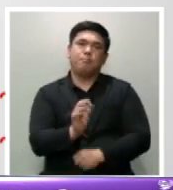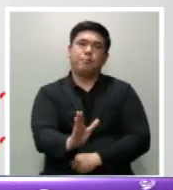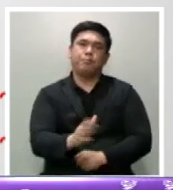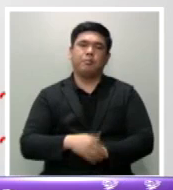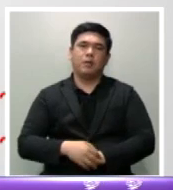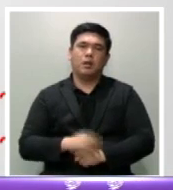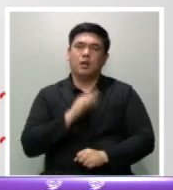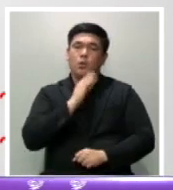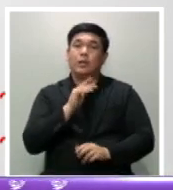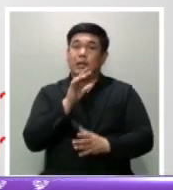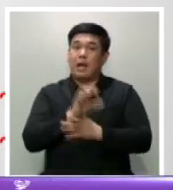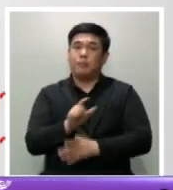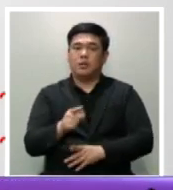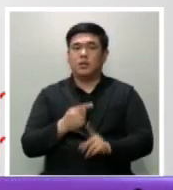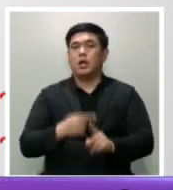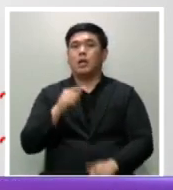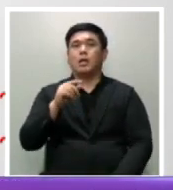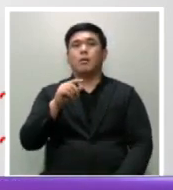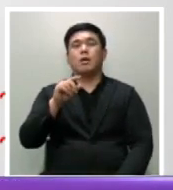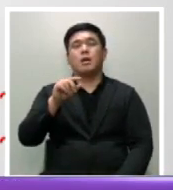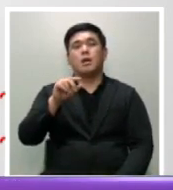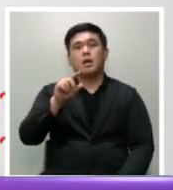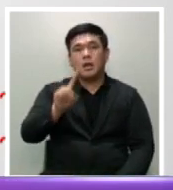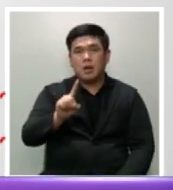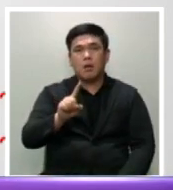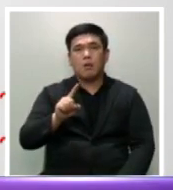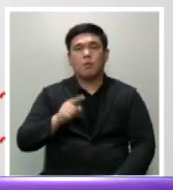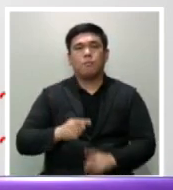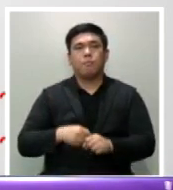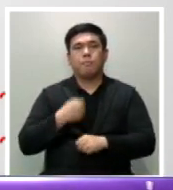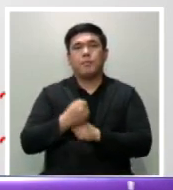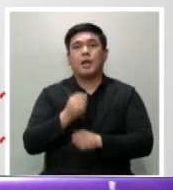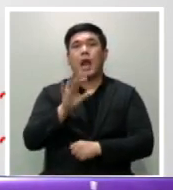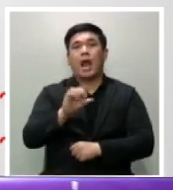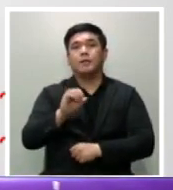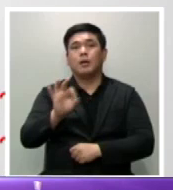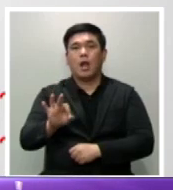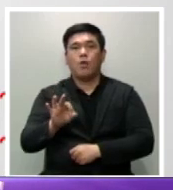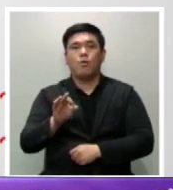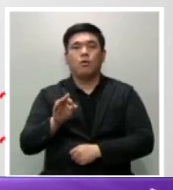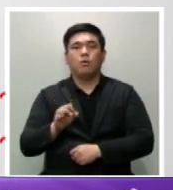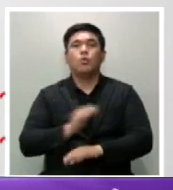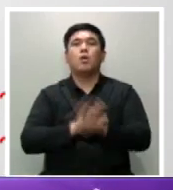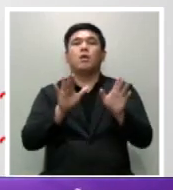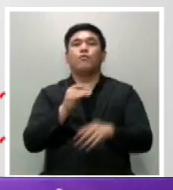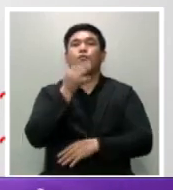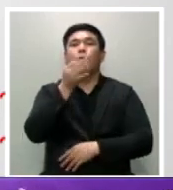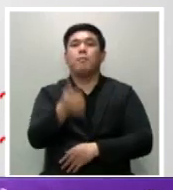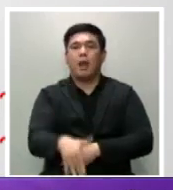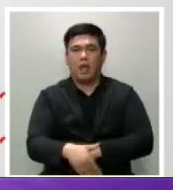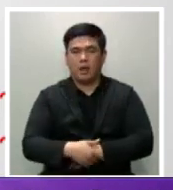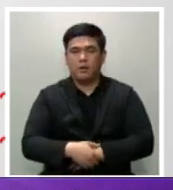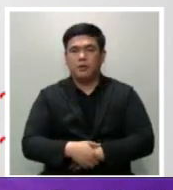ม59ก็ไม่ได้ฟ้องหรอกครับไม่แทรกแซงครับแล้วก็เรียนให้ทราบด้วยว่าก่อนจะ